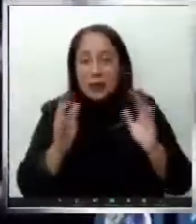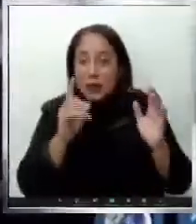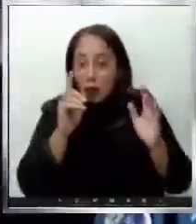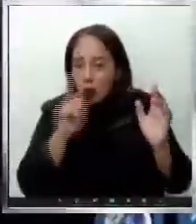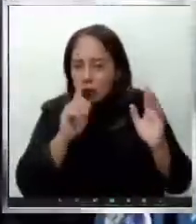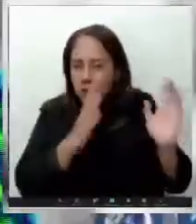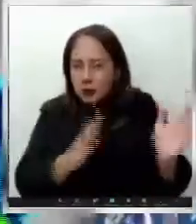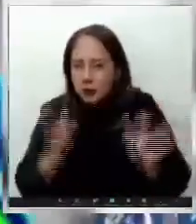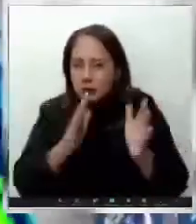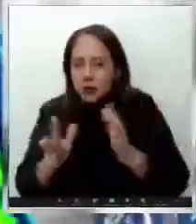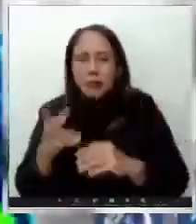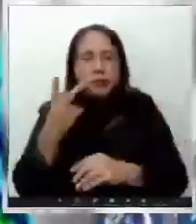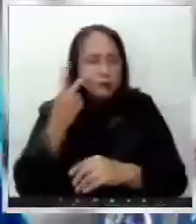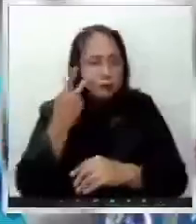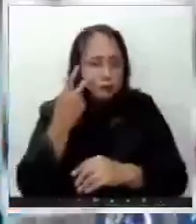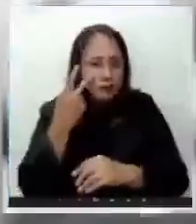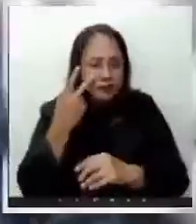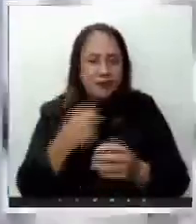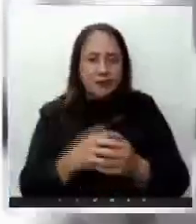News.